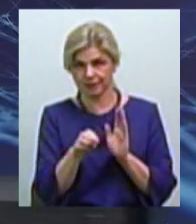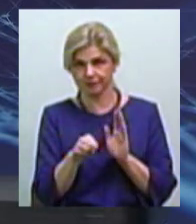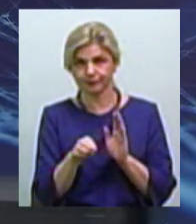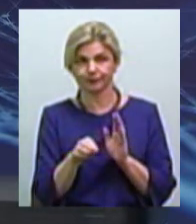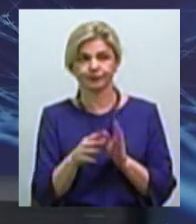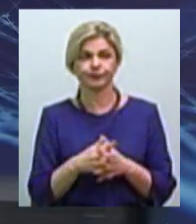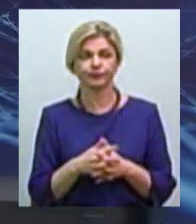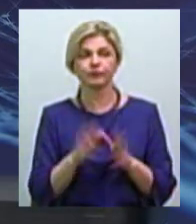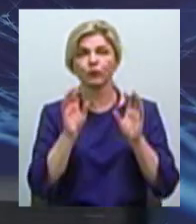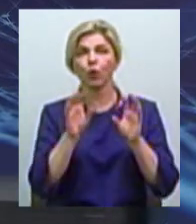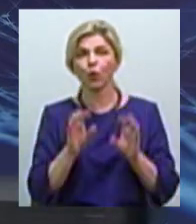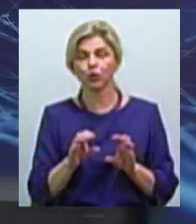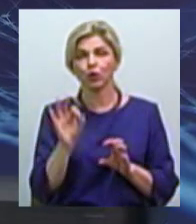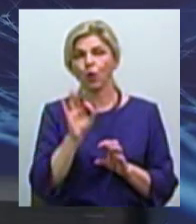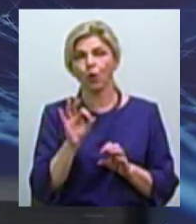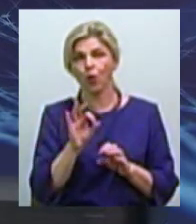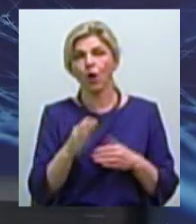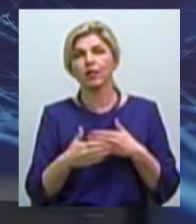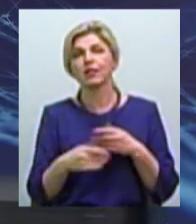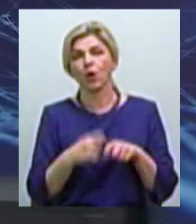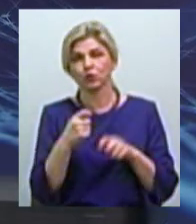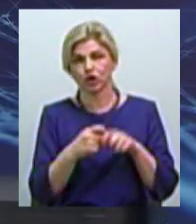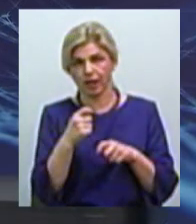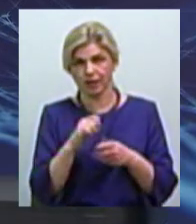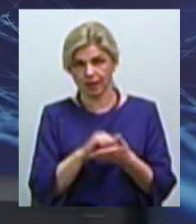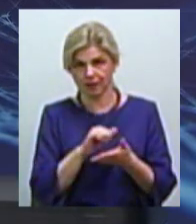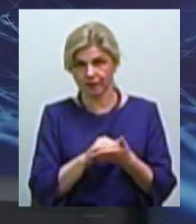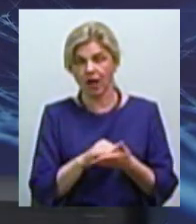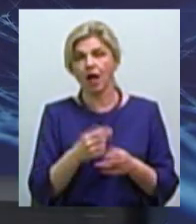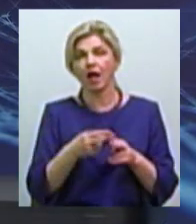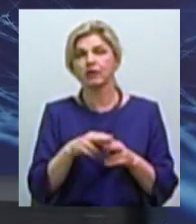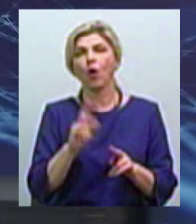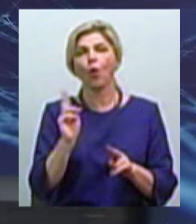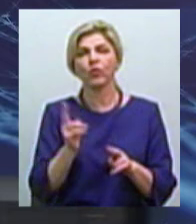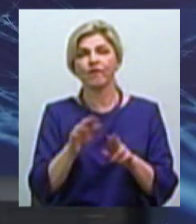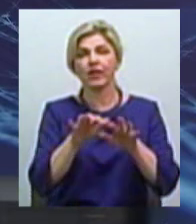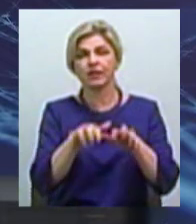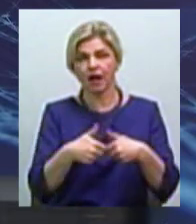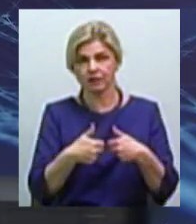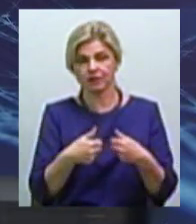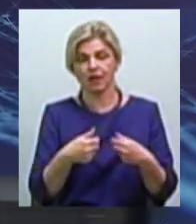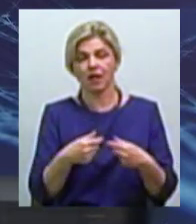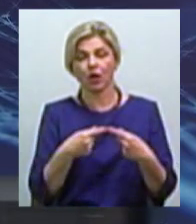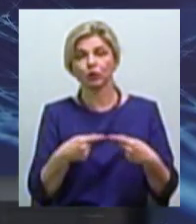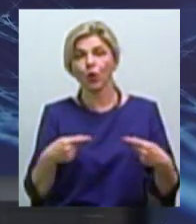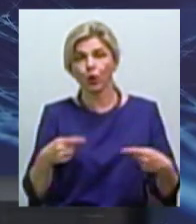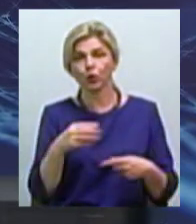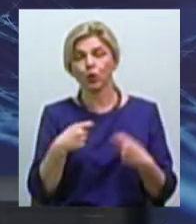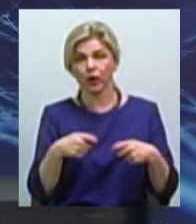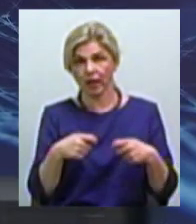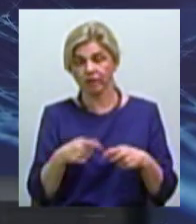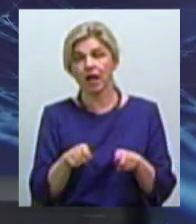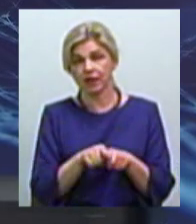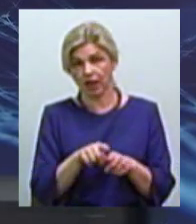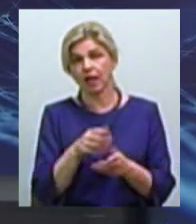статті Кодексу про адміністративні правопорушення, яка передбачає конфіскацію знарядь торгівлі. І такі приклади є.